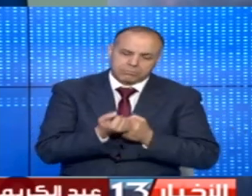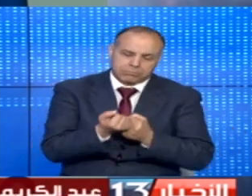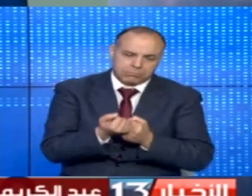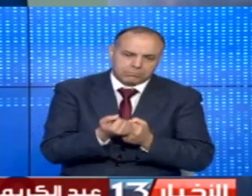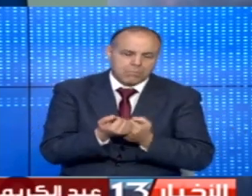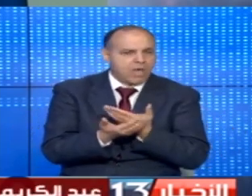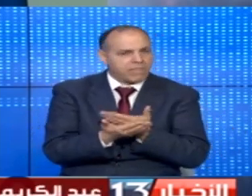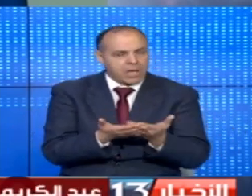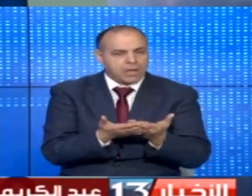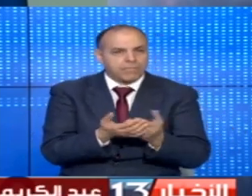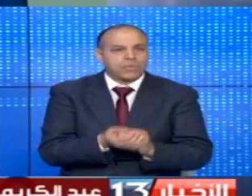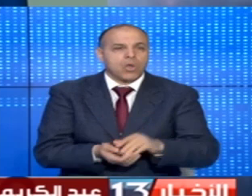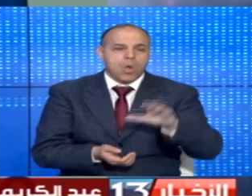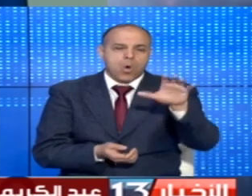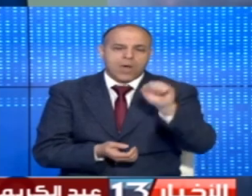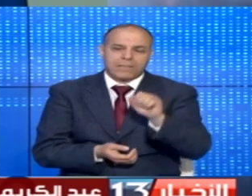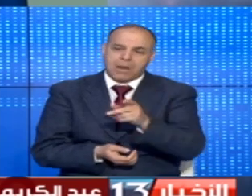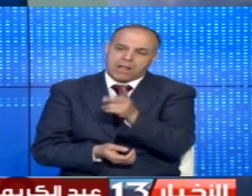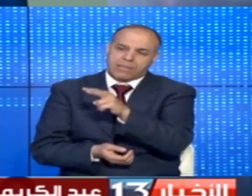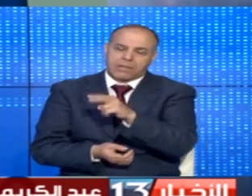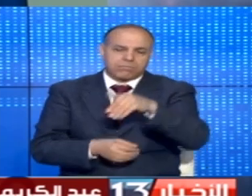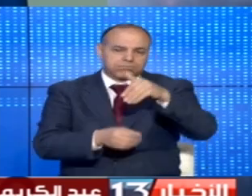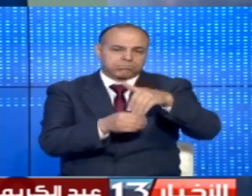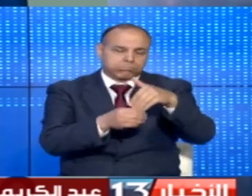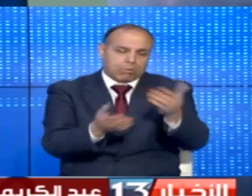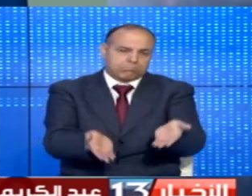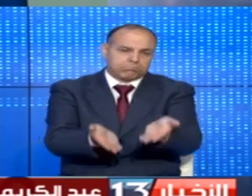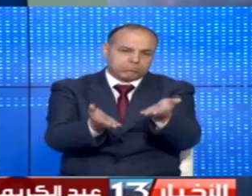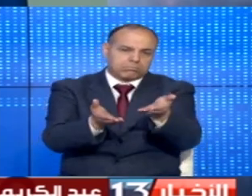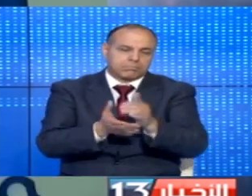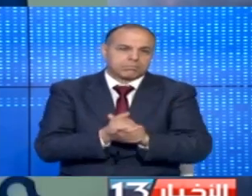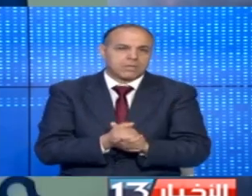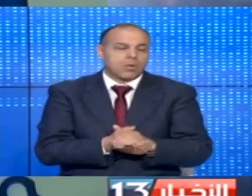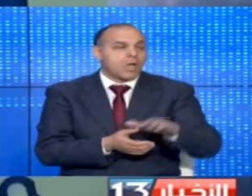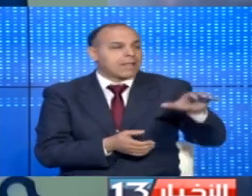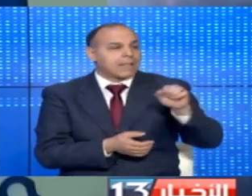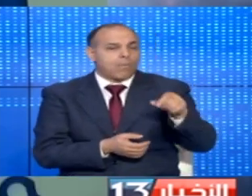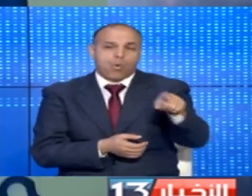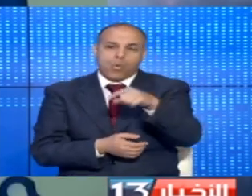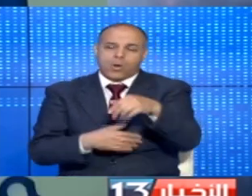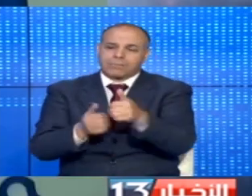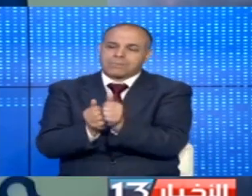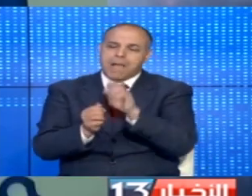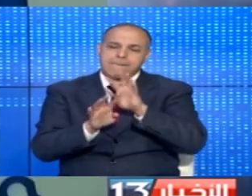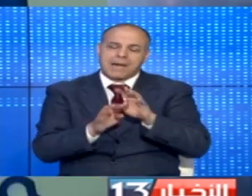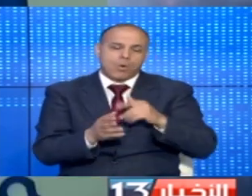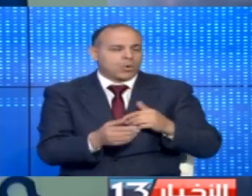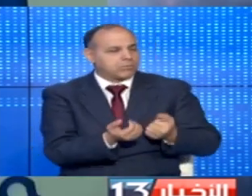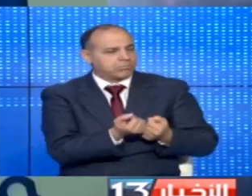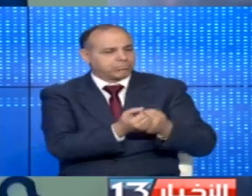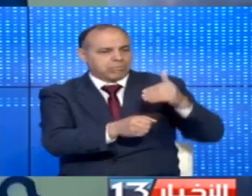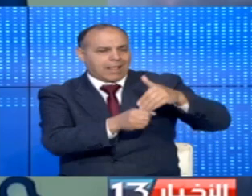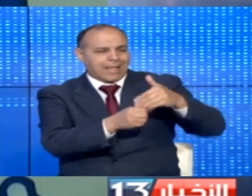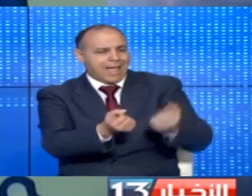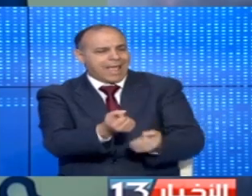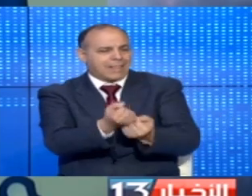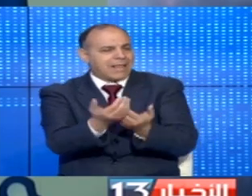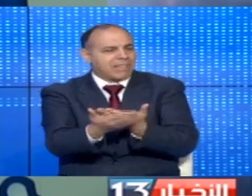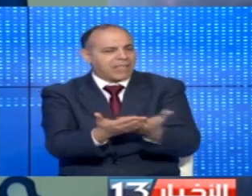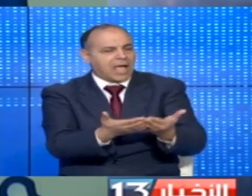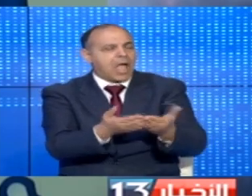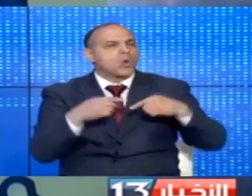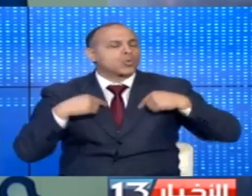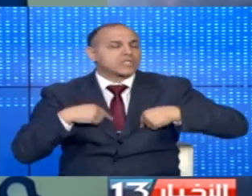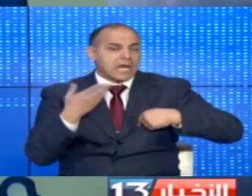ودعوه الكتله للتصويت لها ودعوه الكتل في البرلمان لمن حقيقه